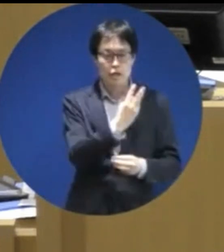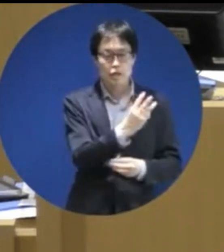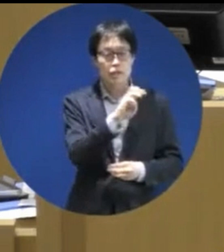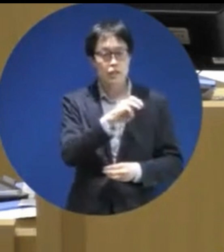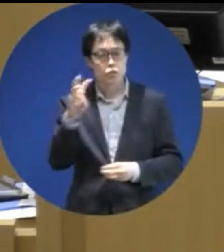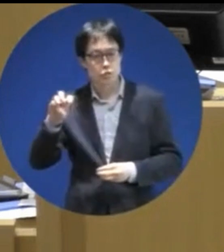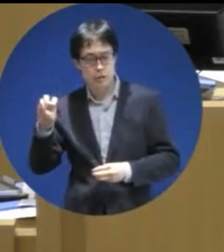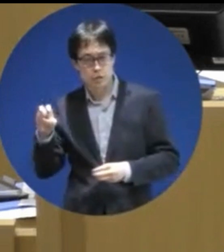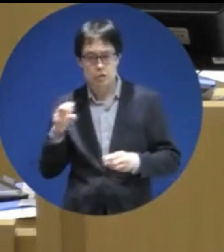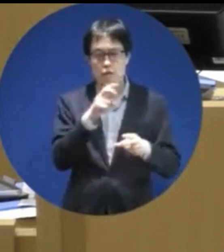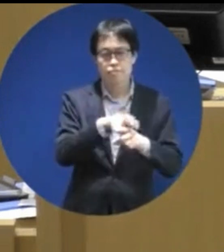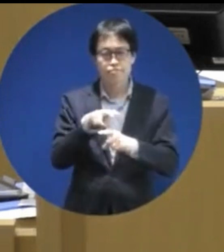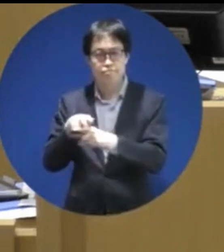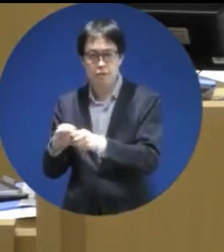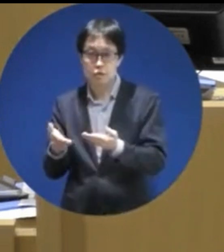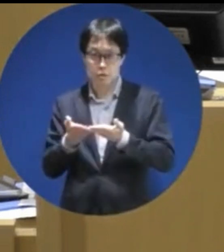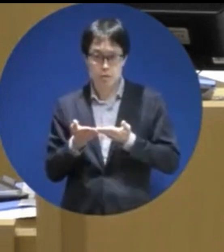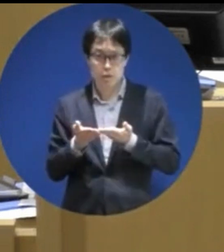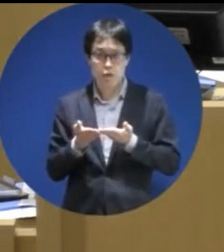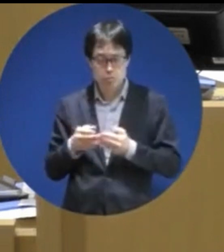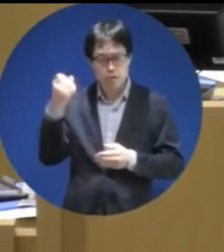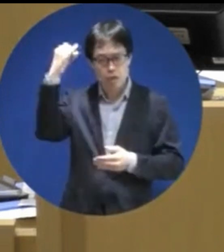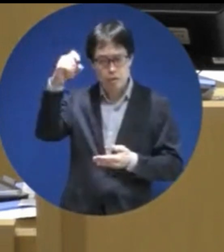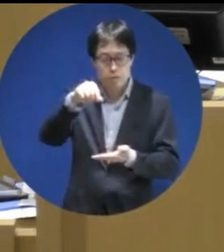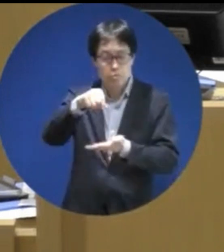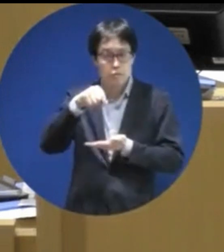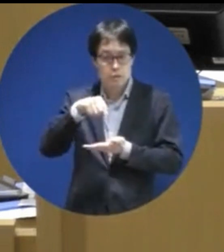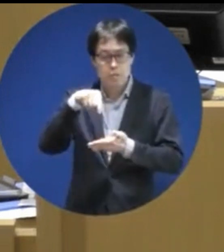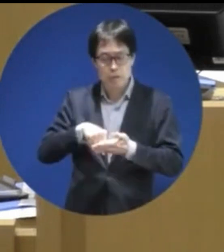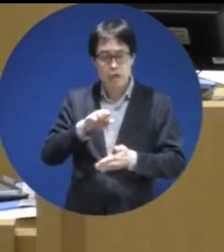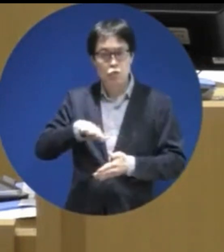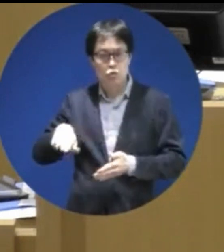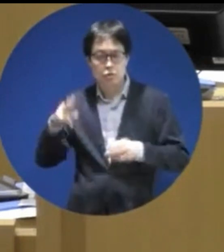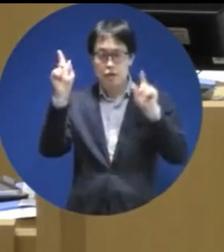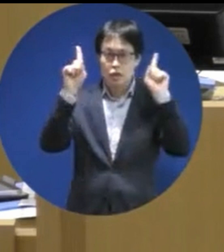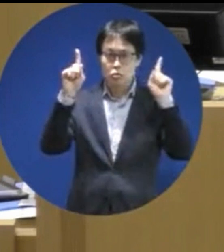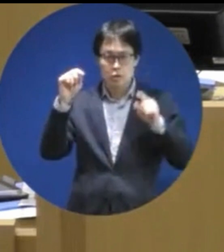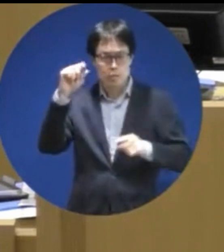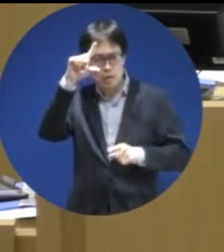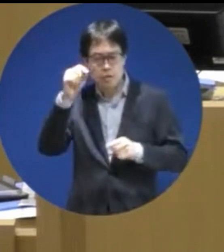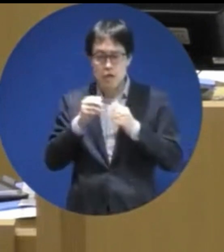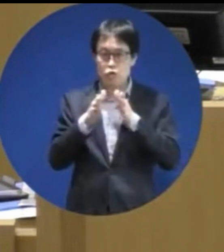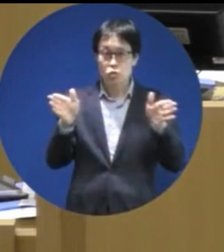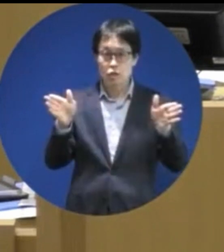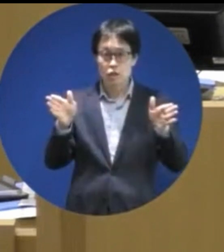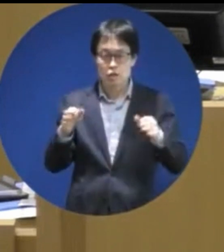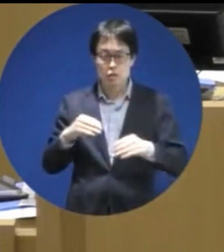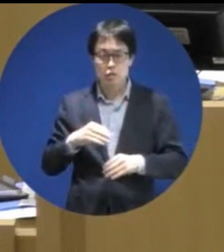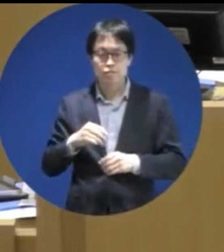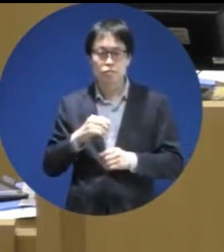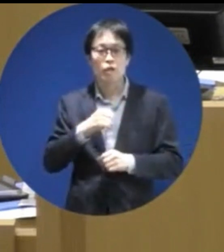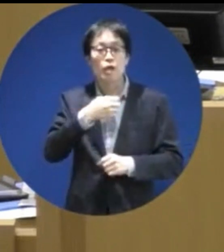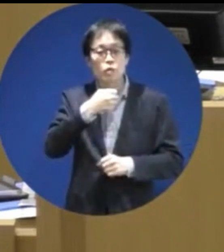方々にご参加いただきました。これまでにいただいたご意見では、子どもたちの遊びの発想が広がる遊具、年齢などに